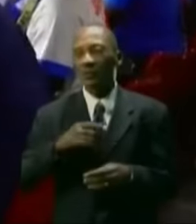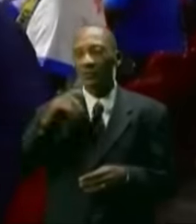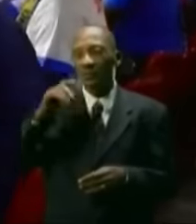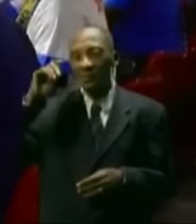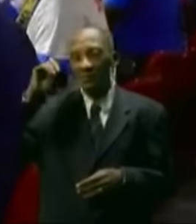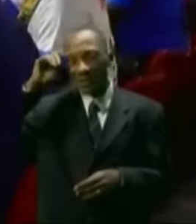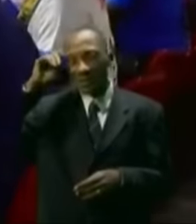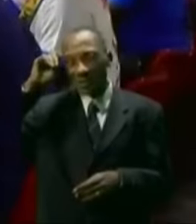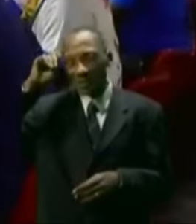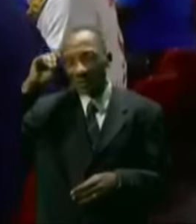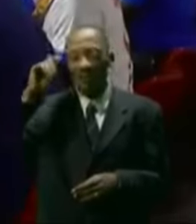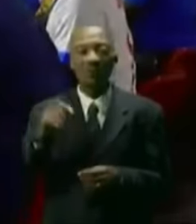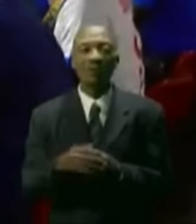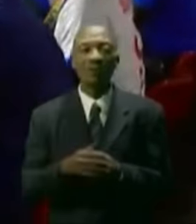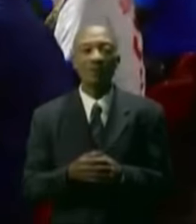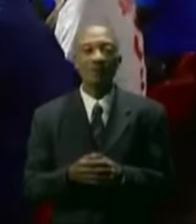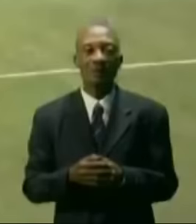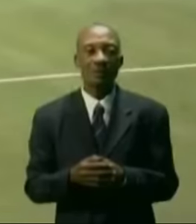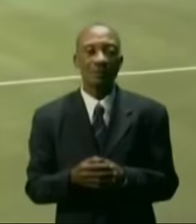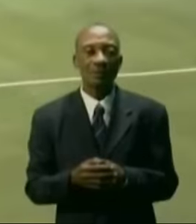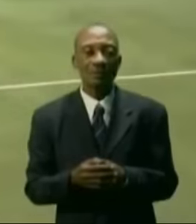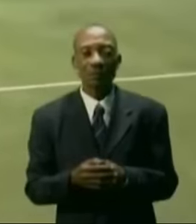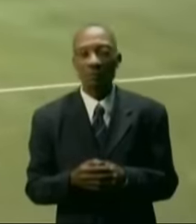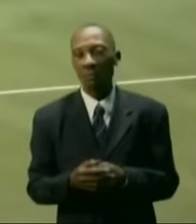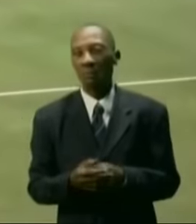2026 Canada, Mexique, États-Unis d'Amérique.